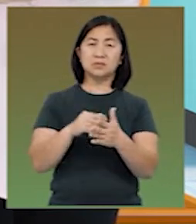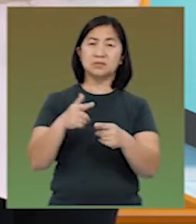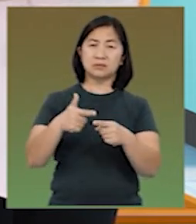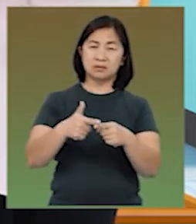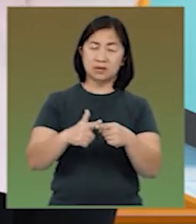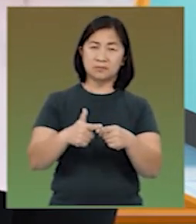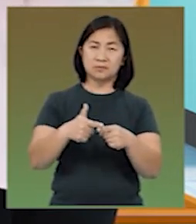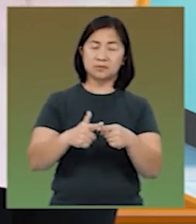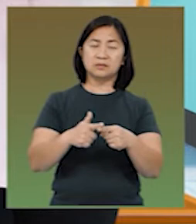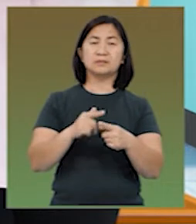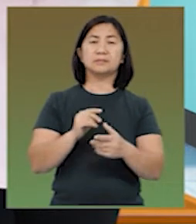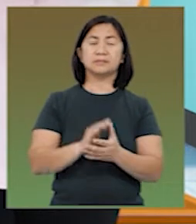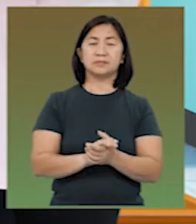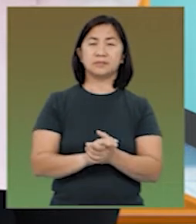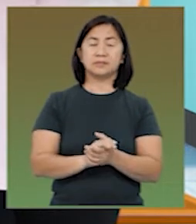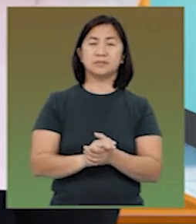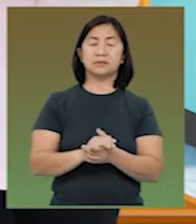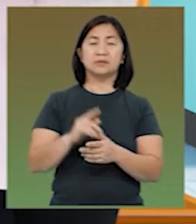11,000 grams.